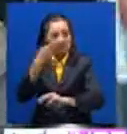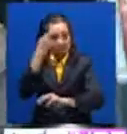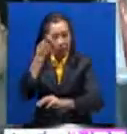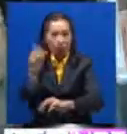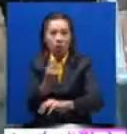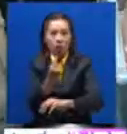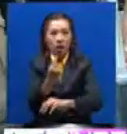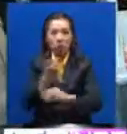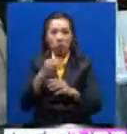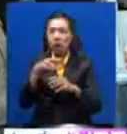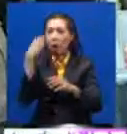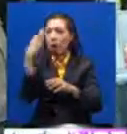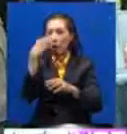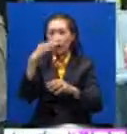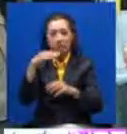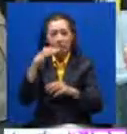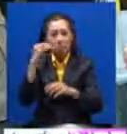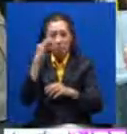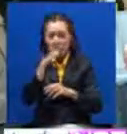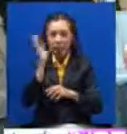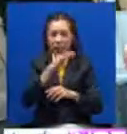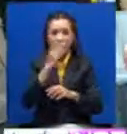ก่อให้เกิดมลพิษในอากาศและสิ่งแวดล้อม